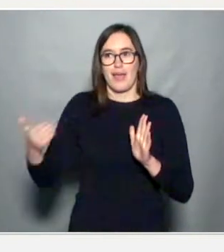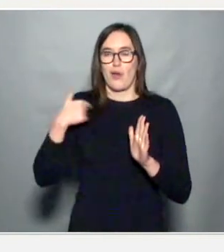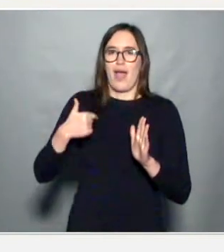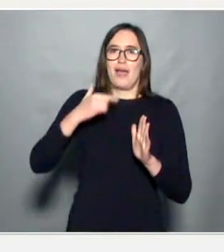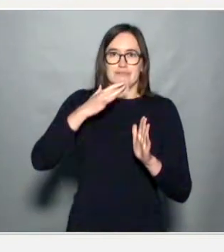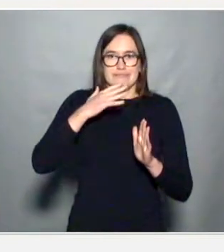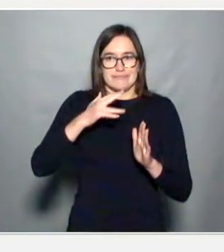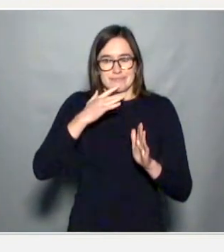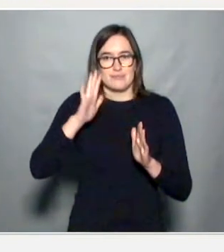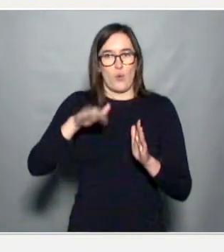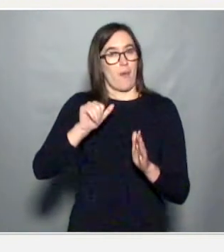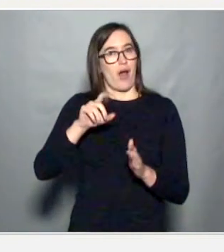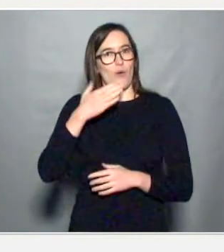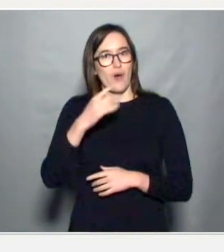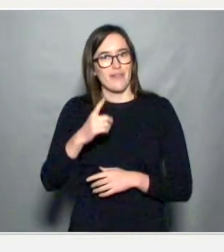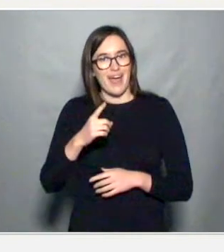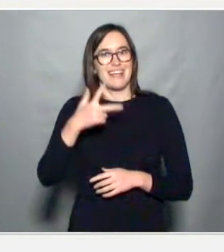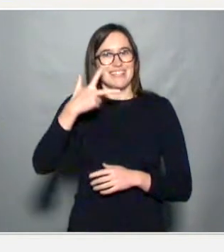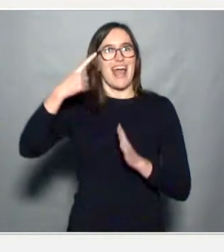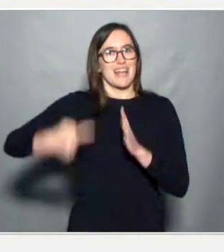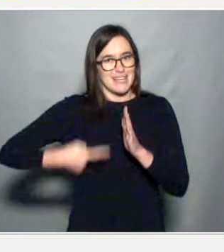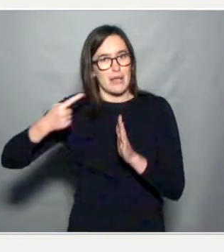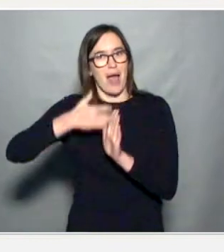pratar om ADHD i 3 timmar.